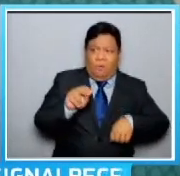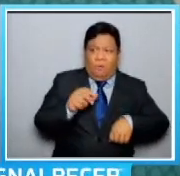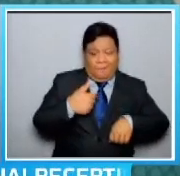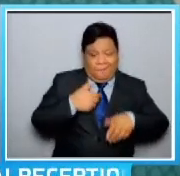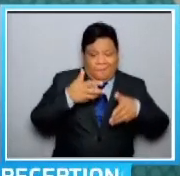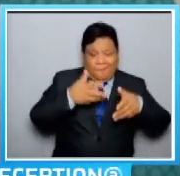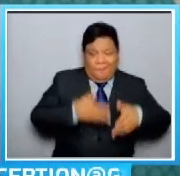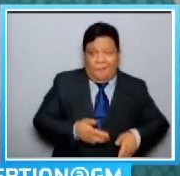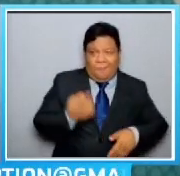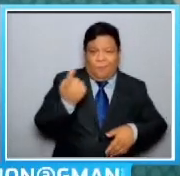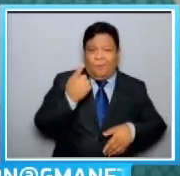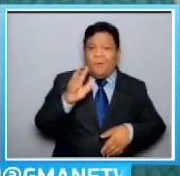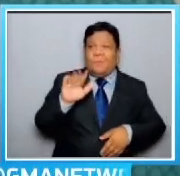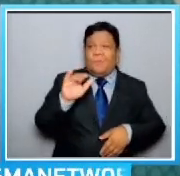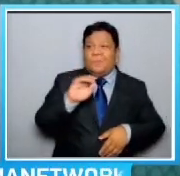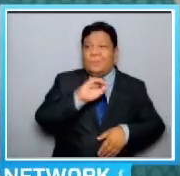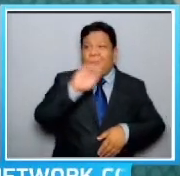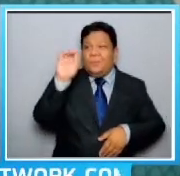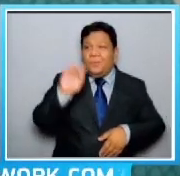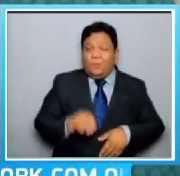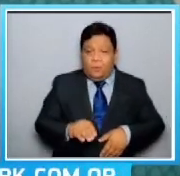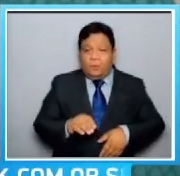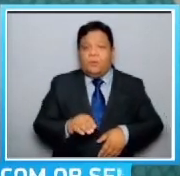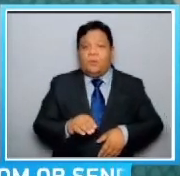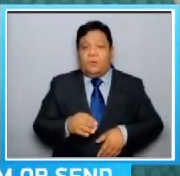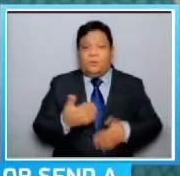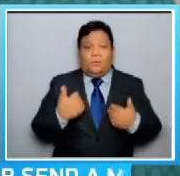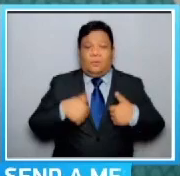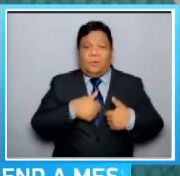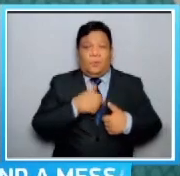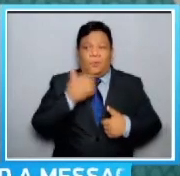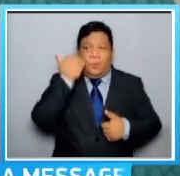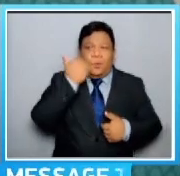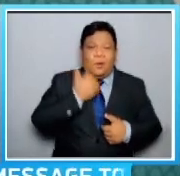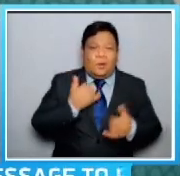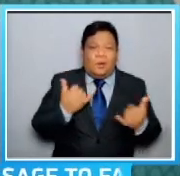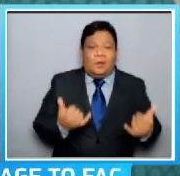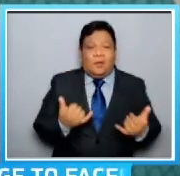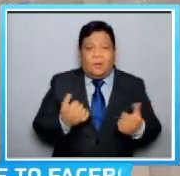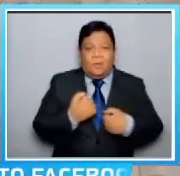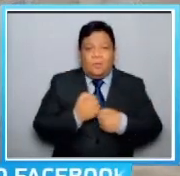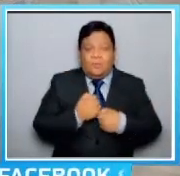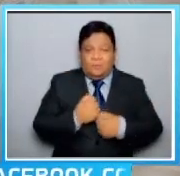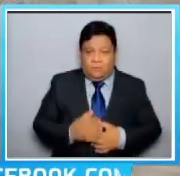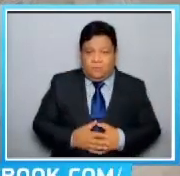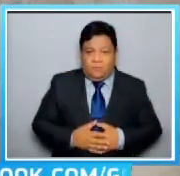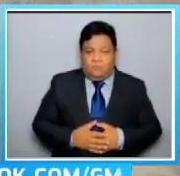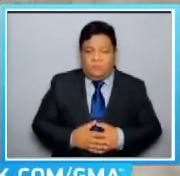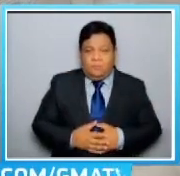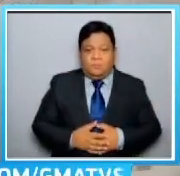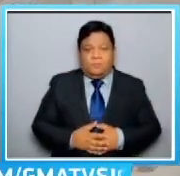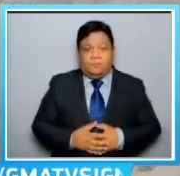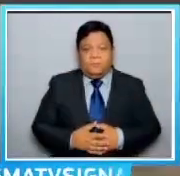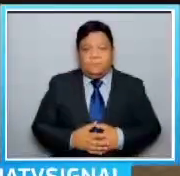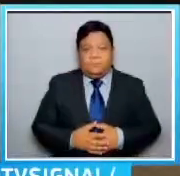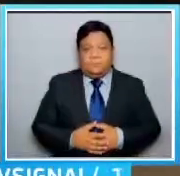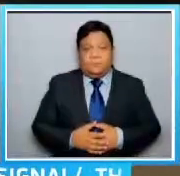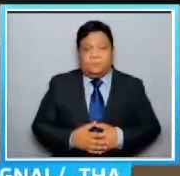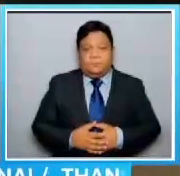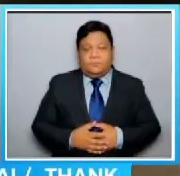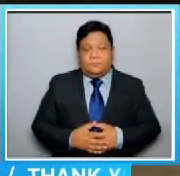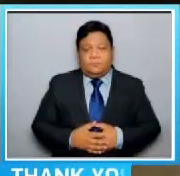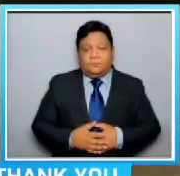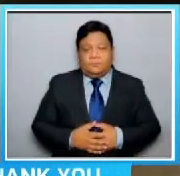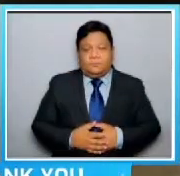will only start milling in November. So this will only last us. So hindi na po natin pagtatagalin. Atin